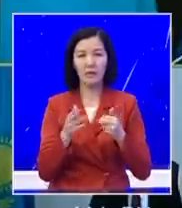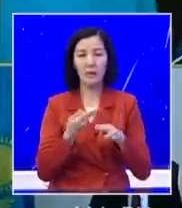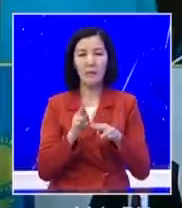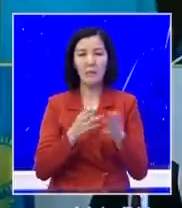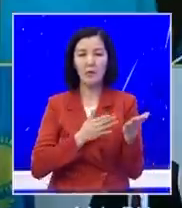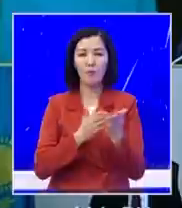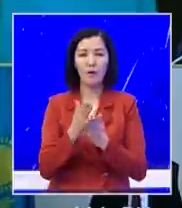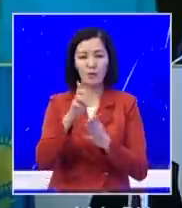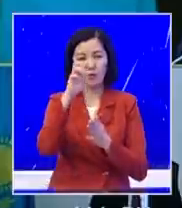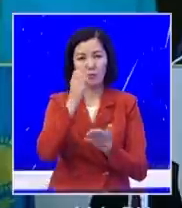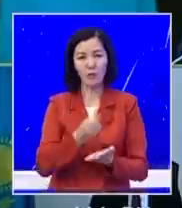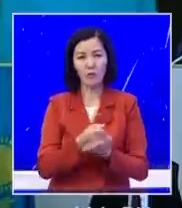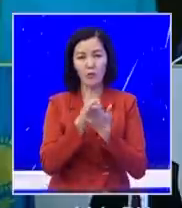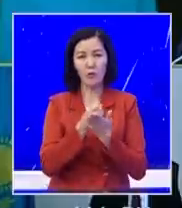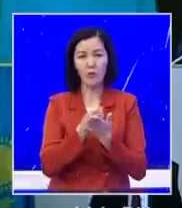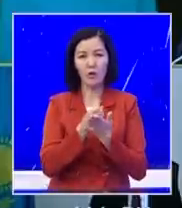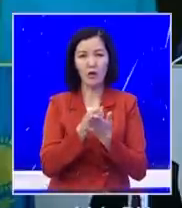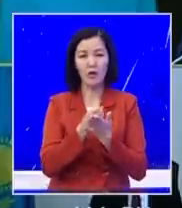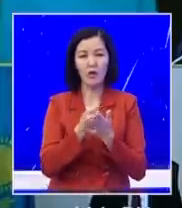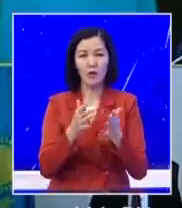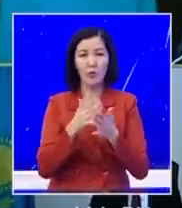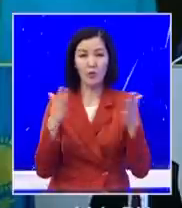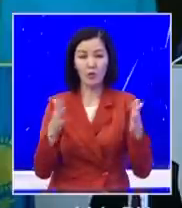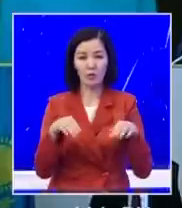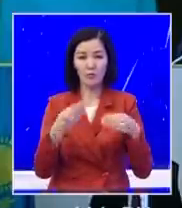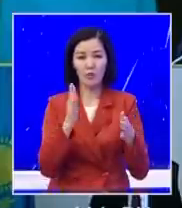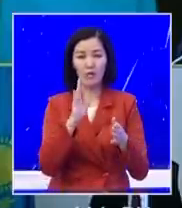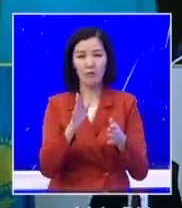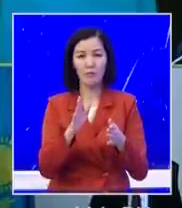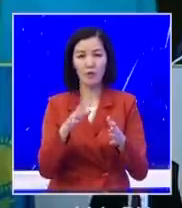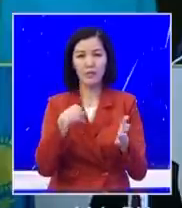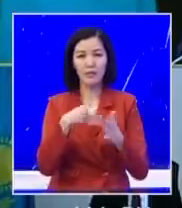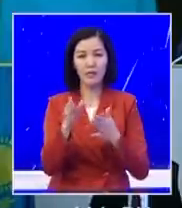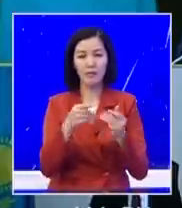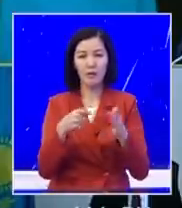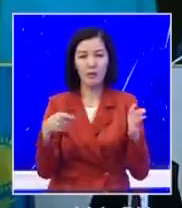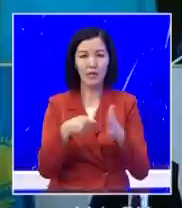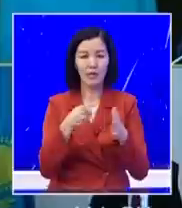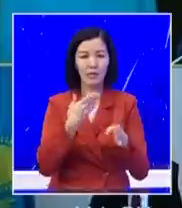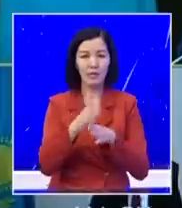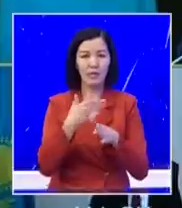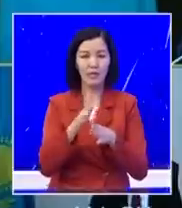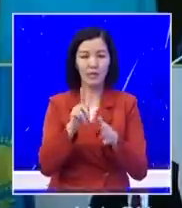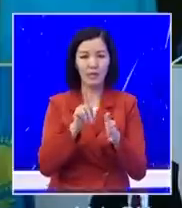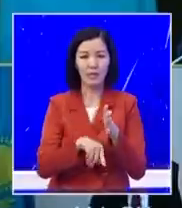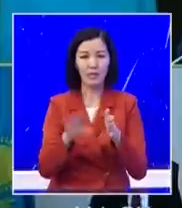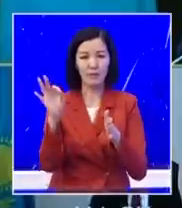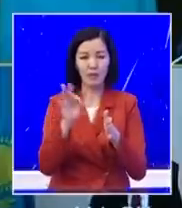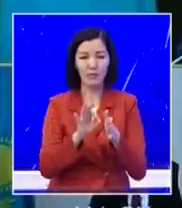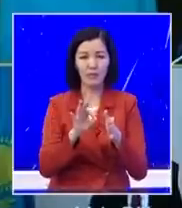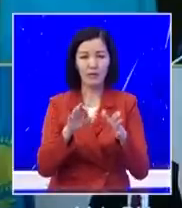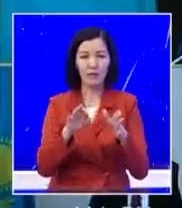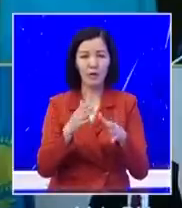бағытта үкімет қолдауды кеңейтіп отыр, саулық мал сатып алуға жеңілдікпен кредит беріледі, субсидия беріледі